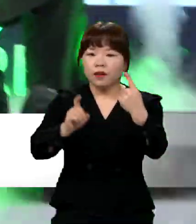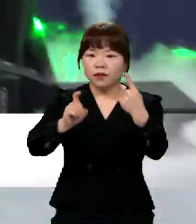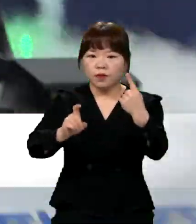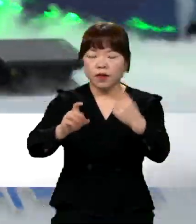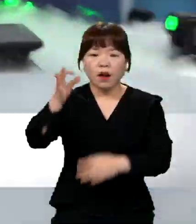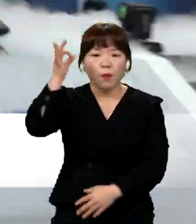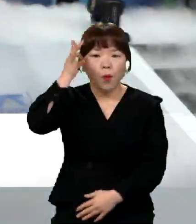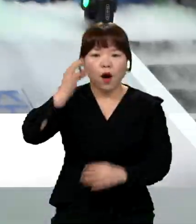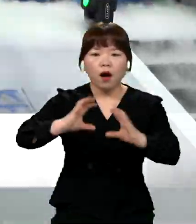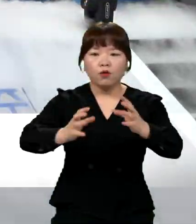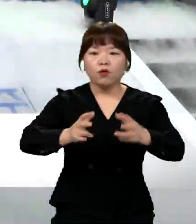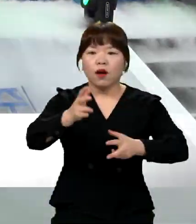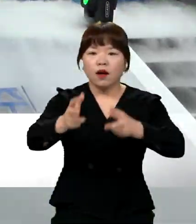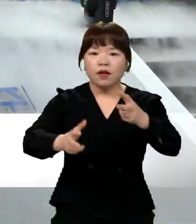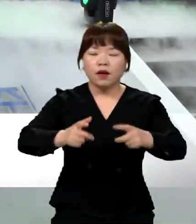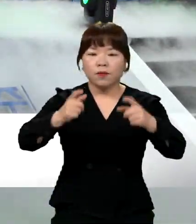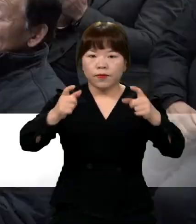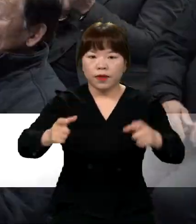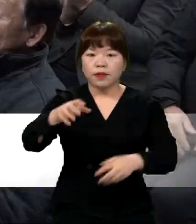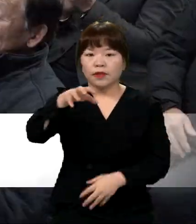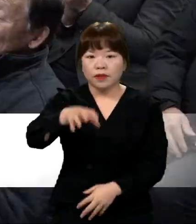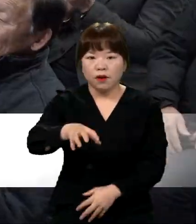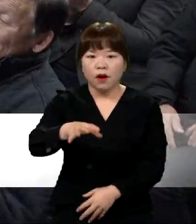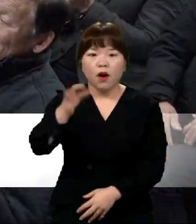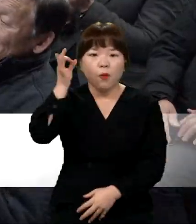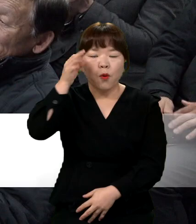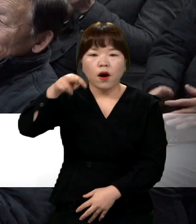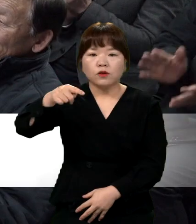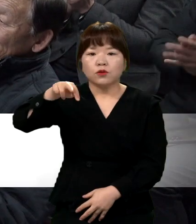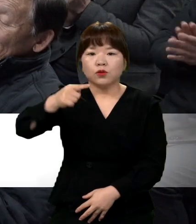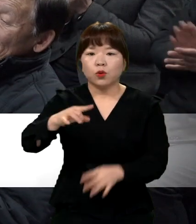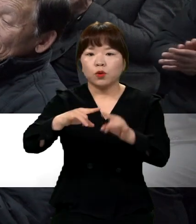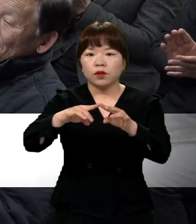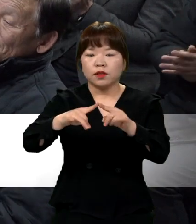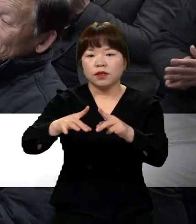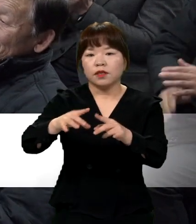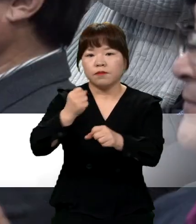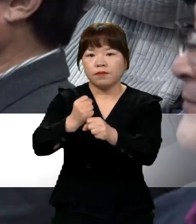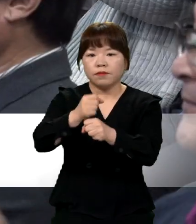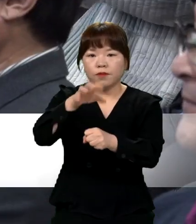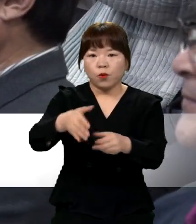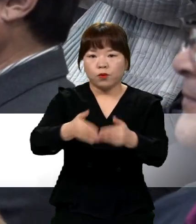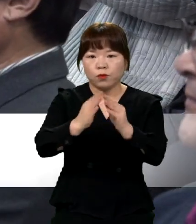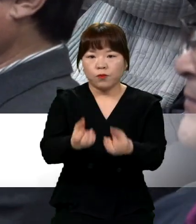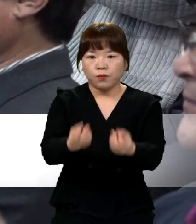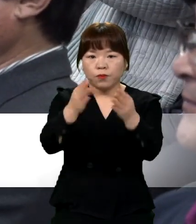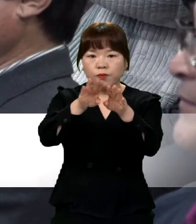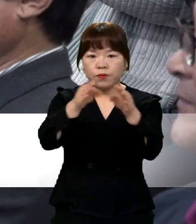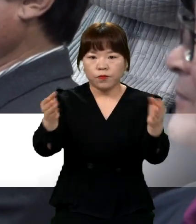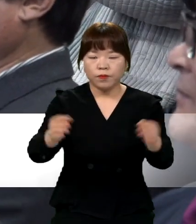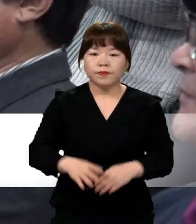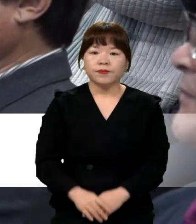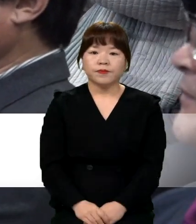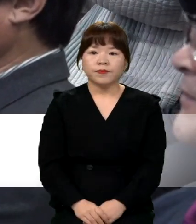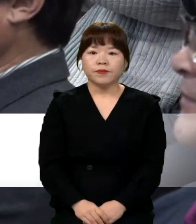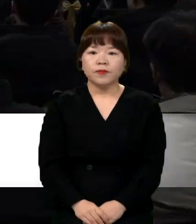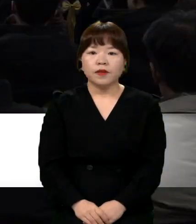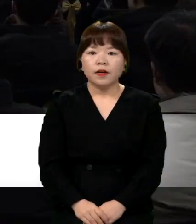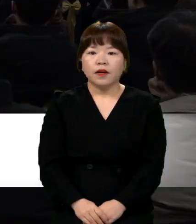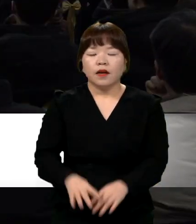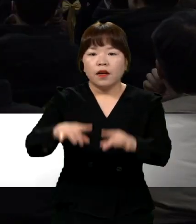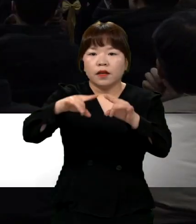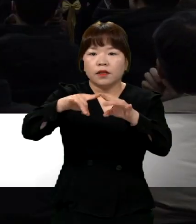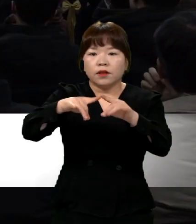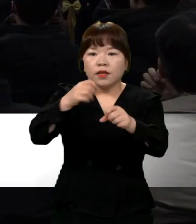지난 10일 포항 블루밸리 국가산단에서 포항 수소 연료전지 발전소 준공식이 열렸습니다. 이날 포항시는